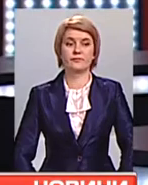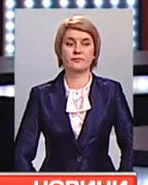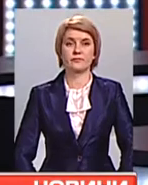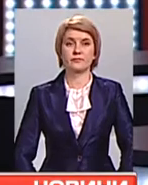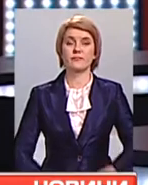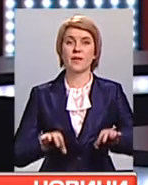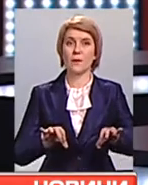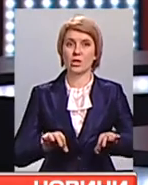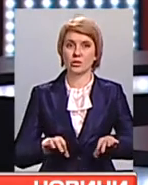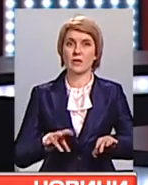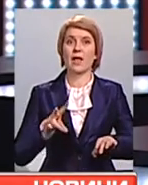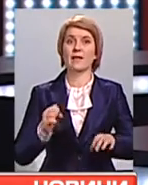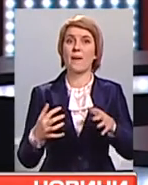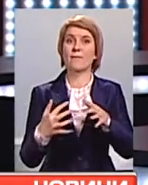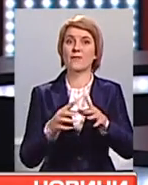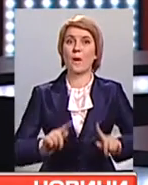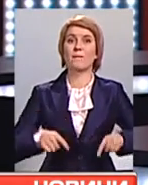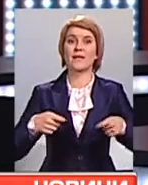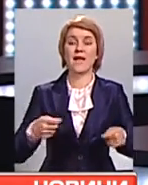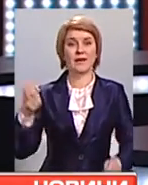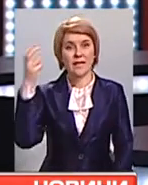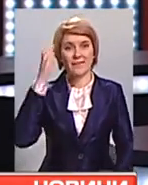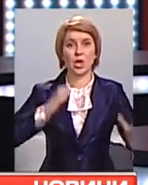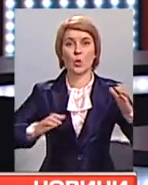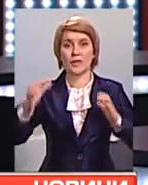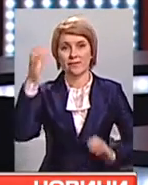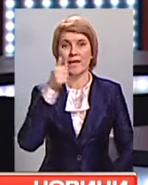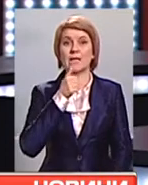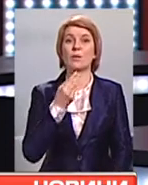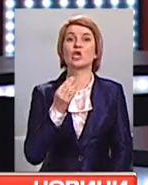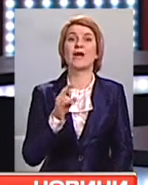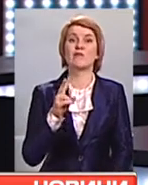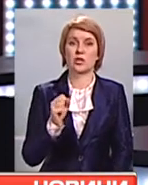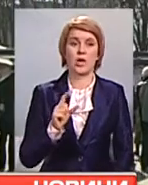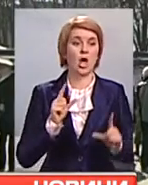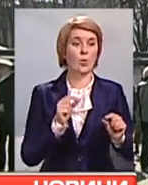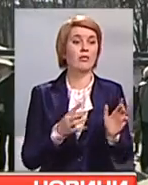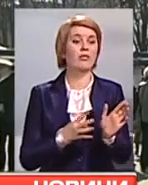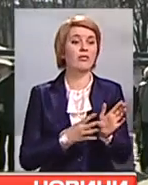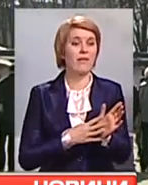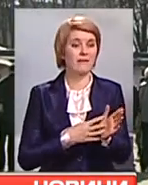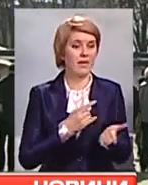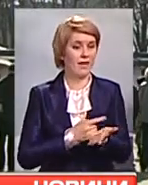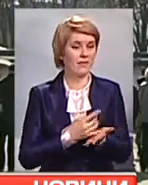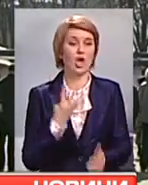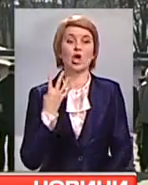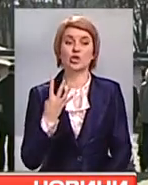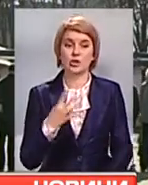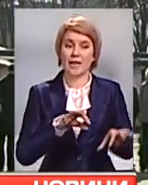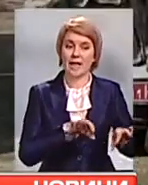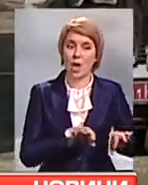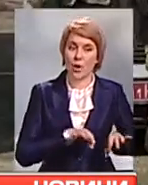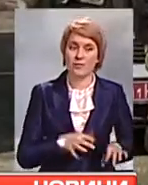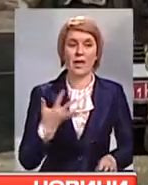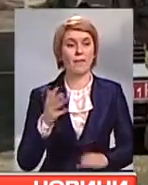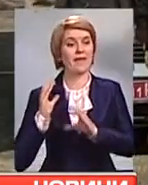Машини на передову передав Київський університет імені Шевченка. На схід поїдуть ось ці 9 автівок, 4 легковики і 5